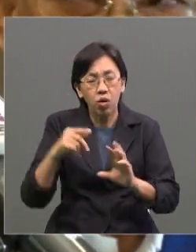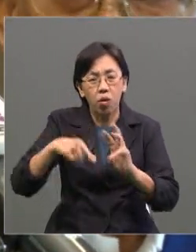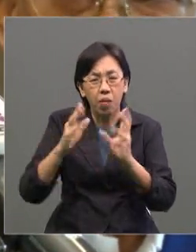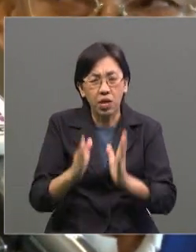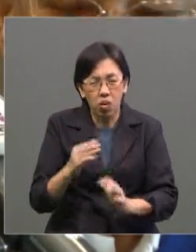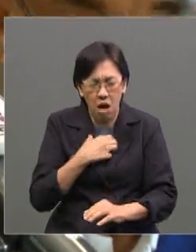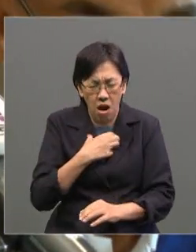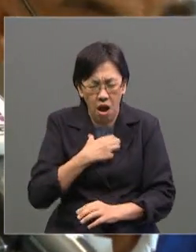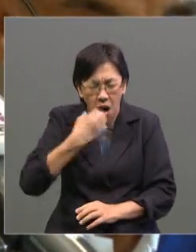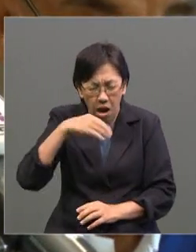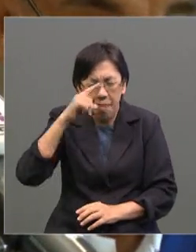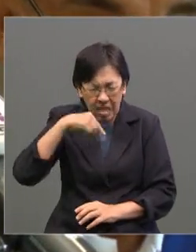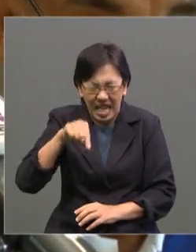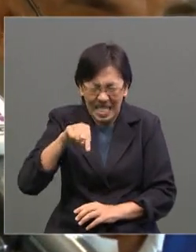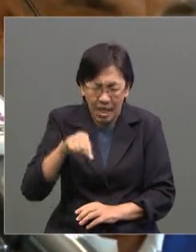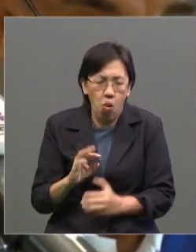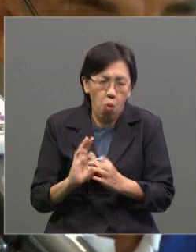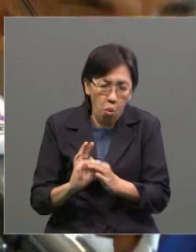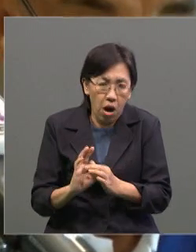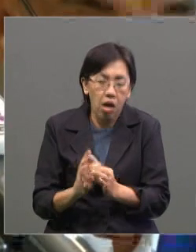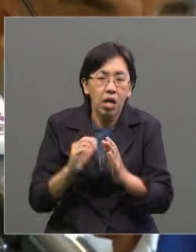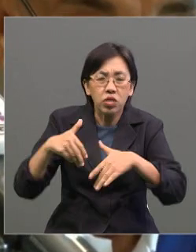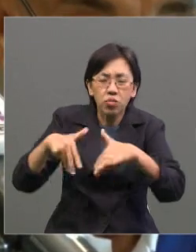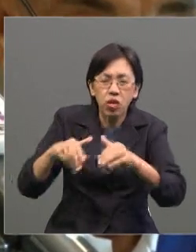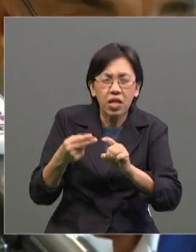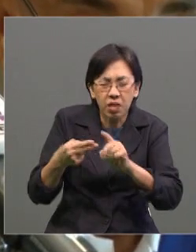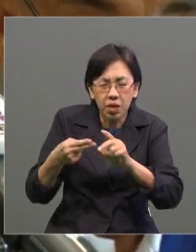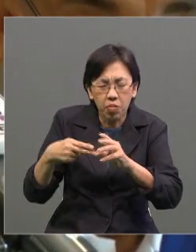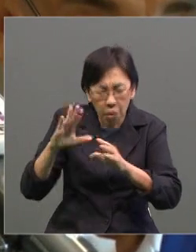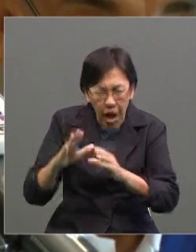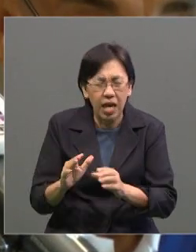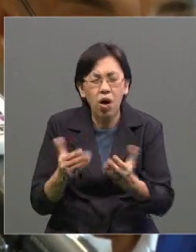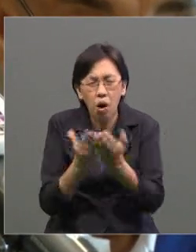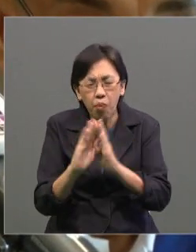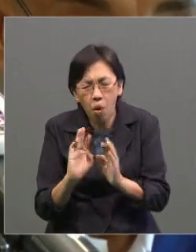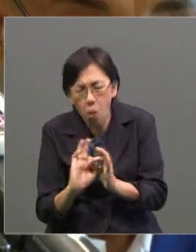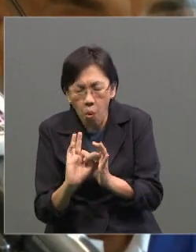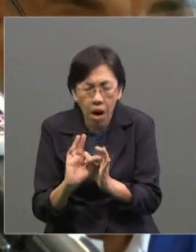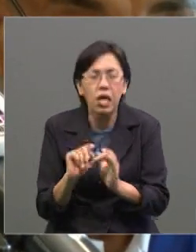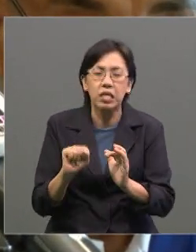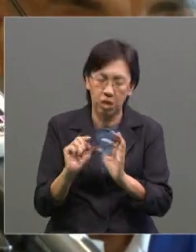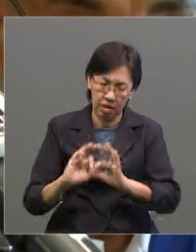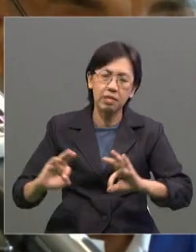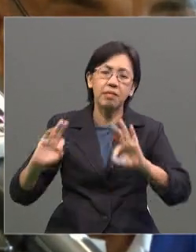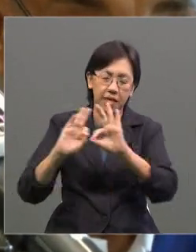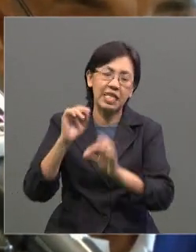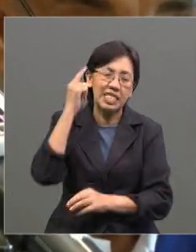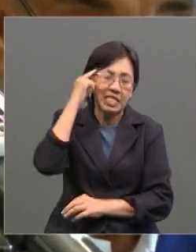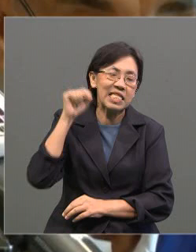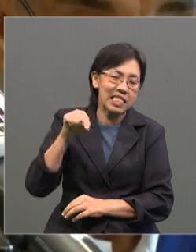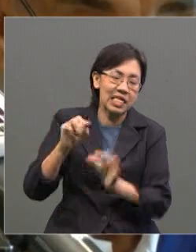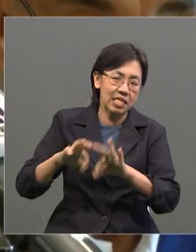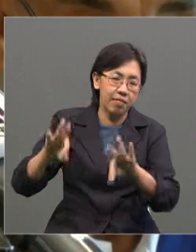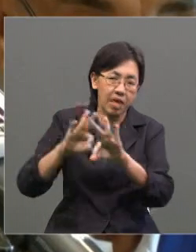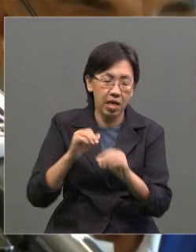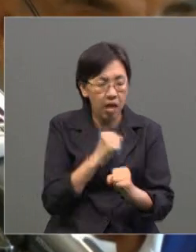ที่ยังอยากจะออกมาแล้วก็พี่น้องเขาอีกเป็นหมื่นคนที่ให้ความกังวลอยู่ตอนนี้เรื่องนี้เป็นเรื่องที่เราให้ความสำคัญสูงสุดเรายิน